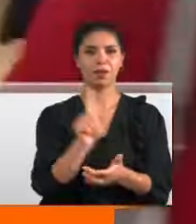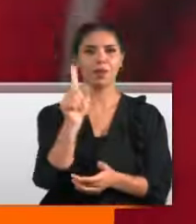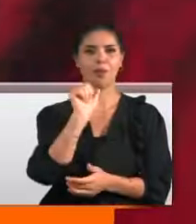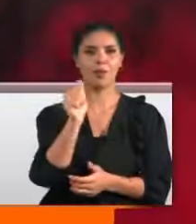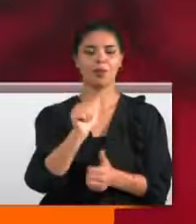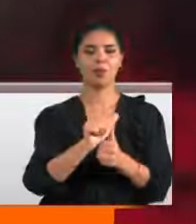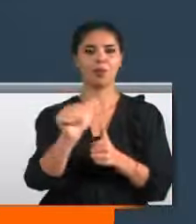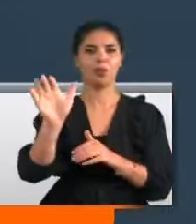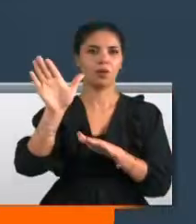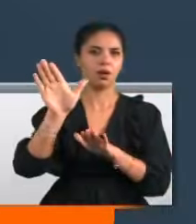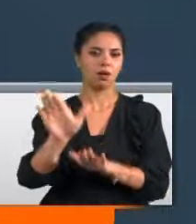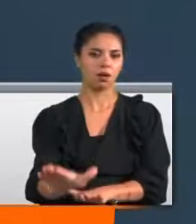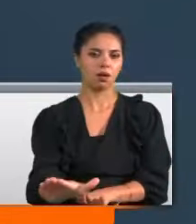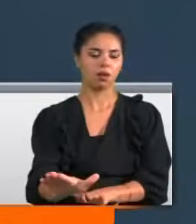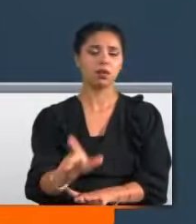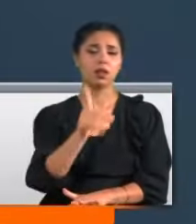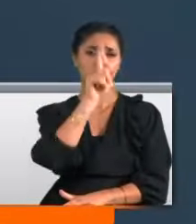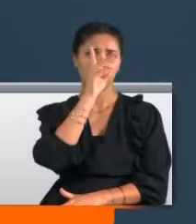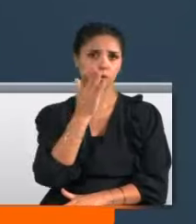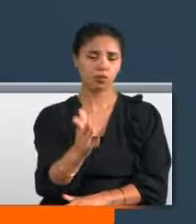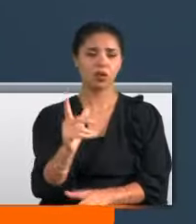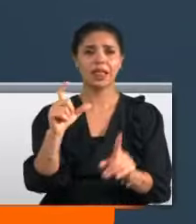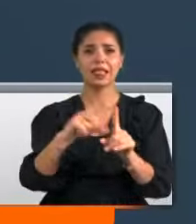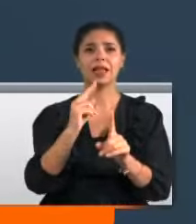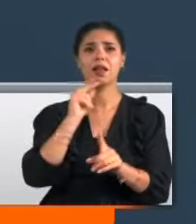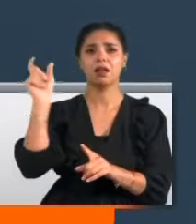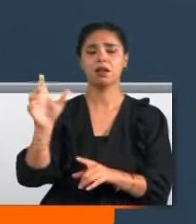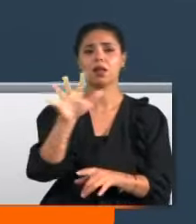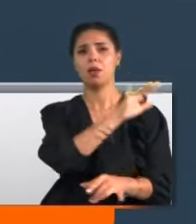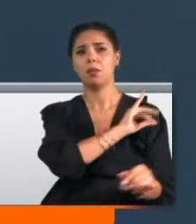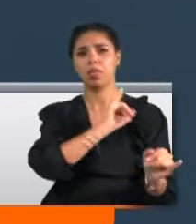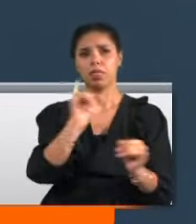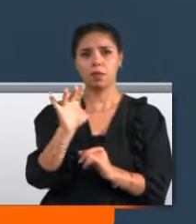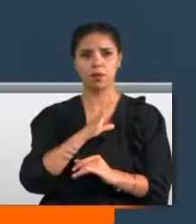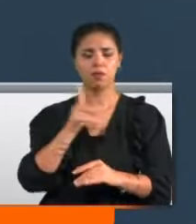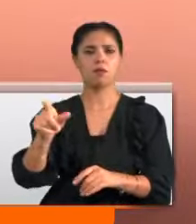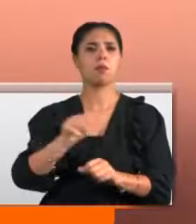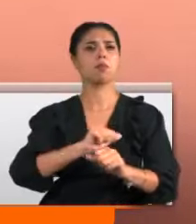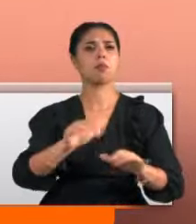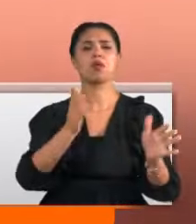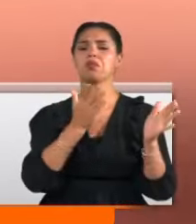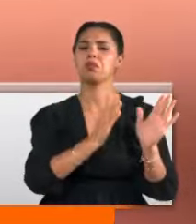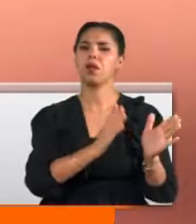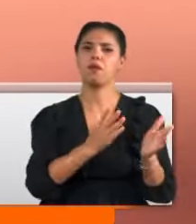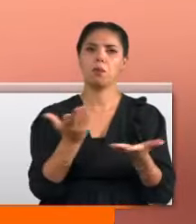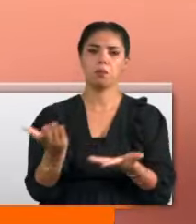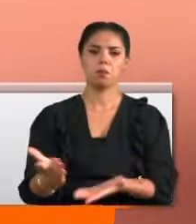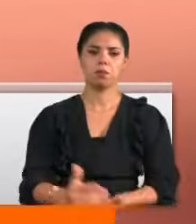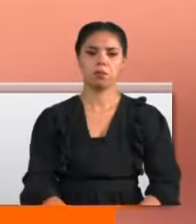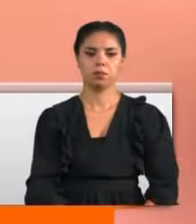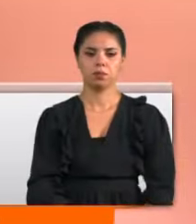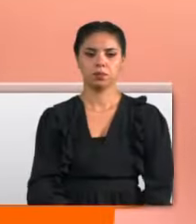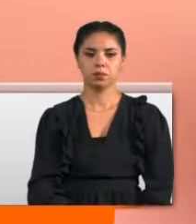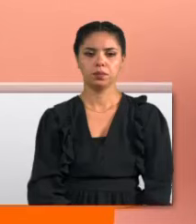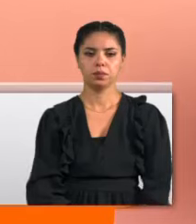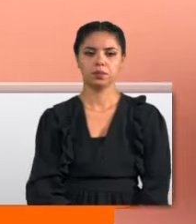gün uzak kalabildi. Dilan Polat bütün tepkilere rağmen paylaşım üzerine paylaşım yaptı. Çok duymak isteyenler